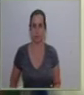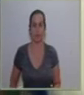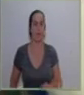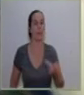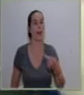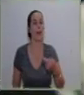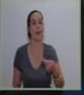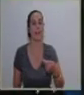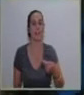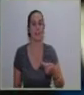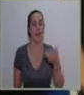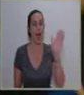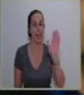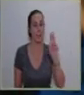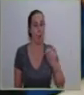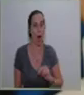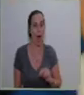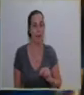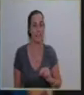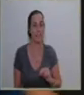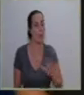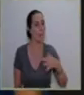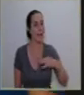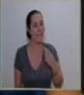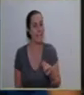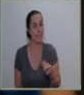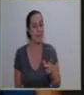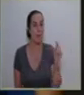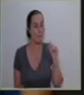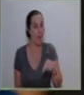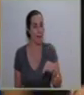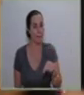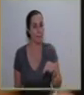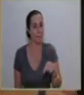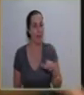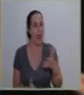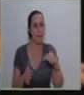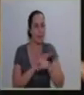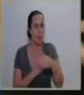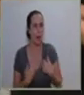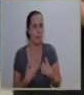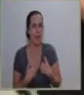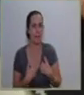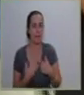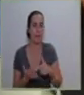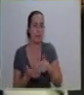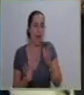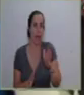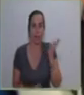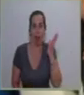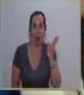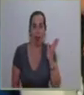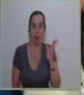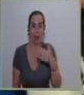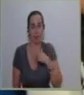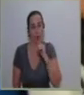גלים, גלים, שבוע. היי, נהוריי. היי, נואל. מה העניינים? בסדר? באתי להתראה. למה? אתה בורח ממני? לא, כי את נואל הרעה, את